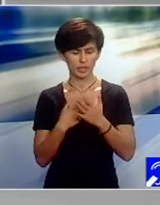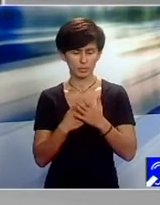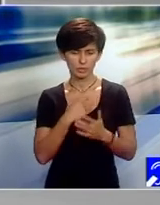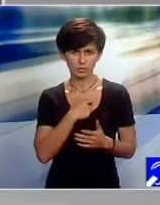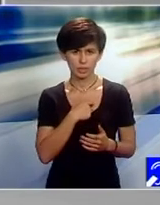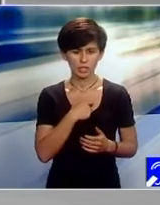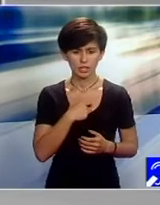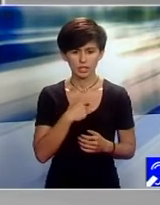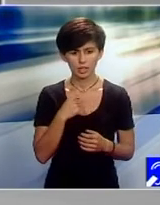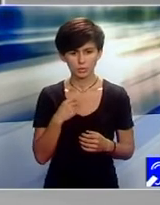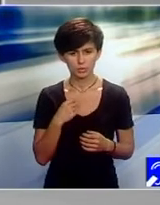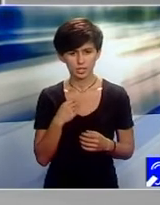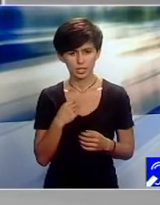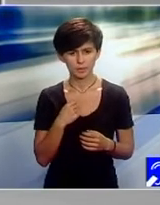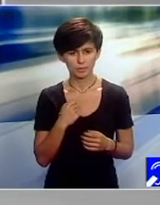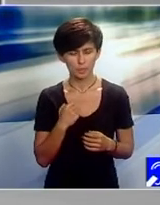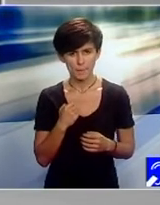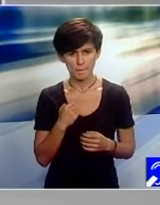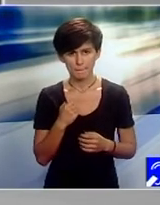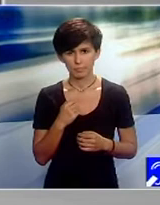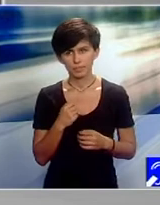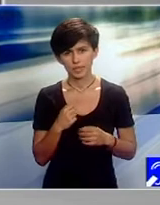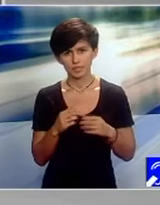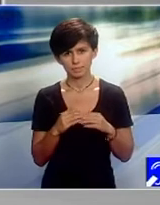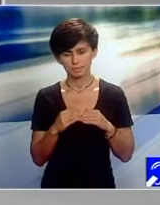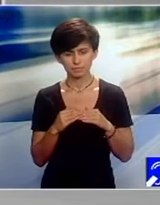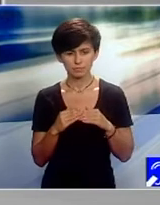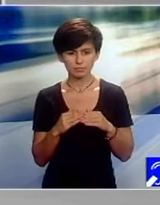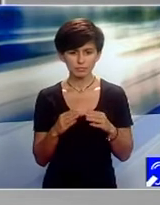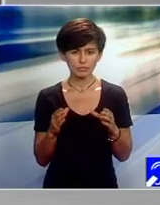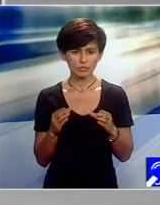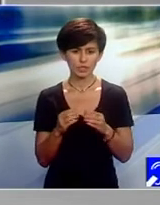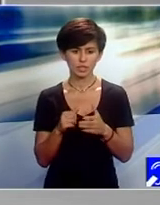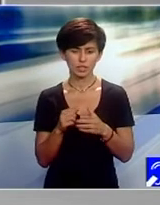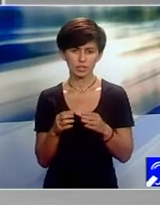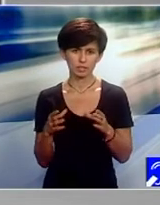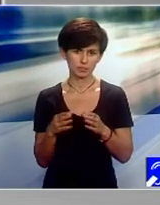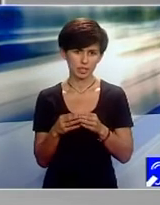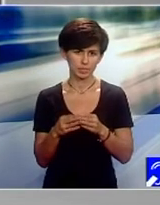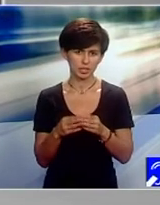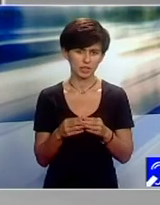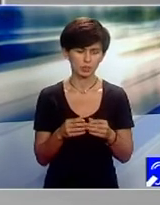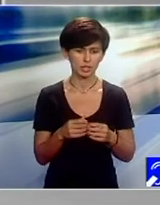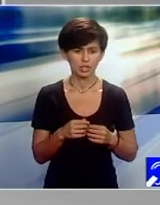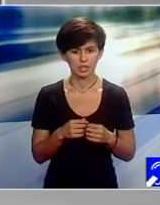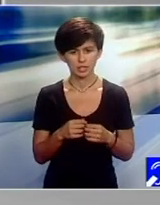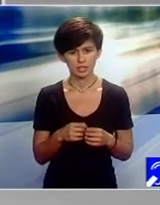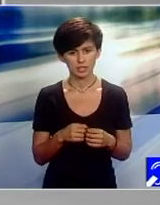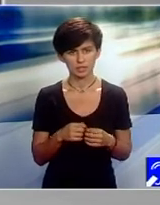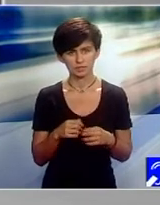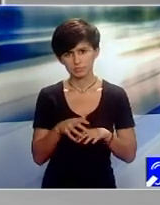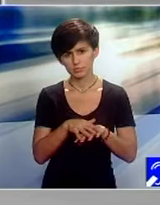delimita procesul normal al uitării fiziologic de semnele unei demențe